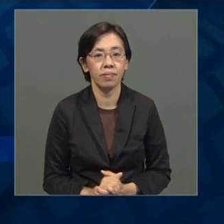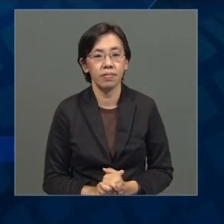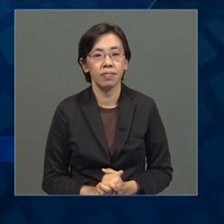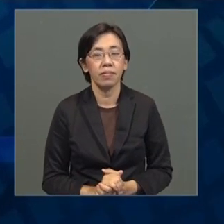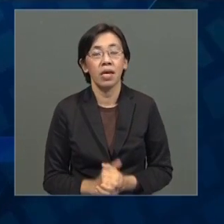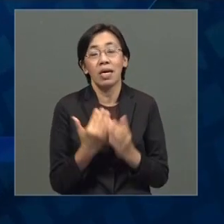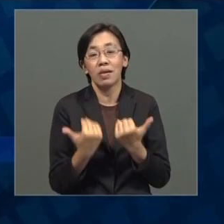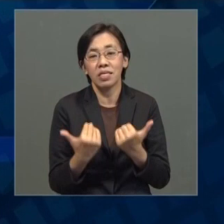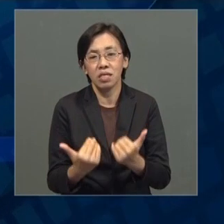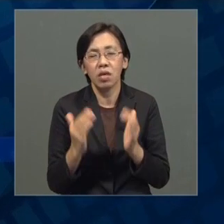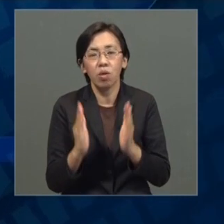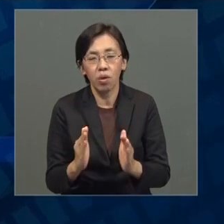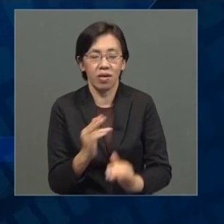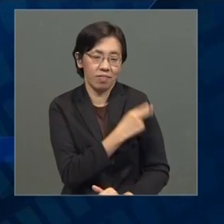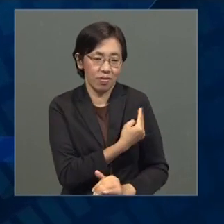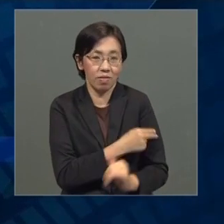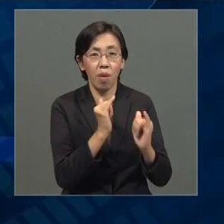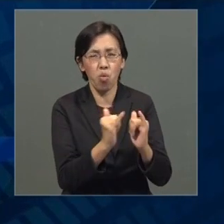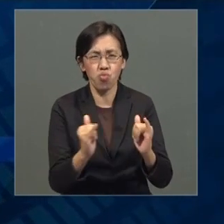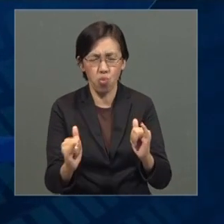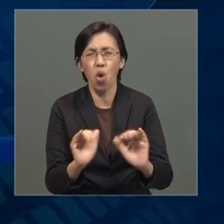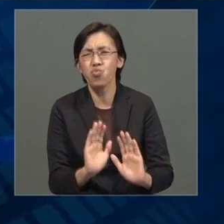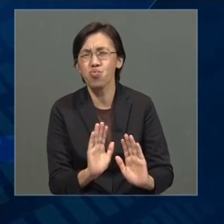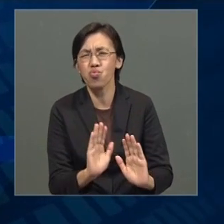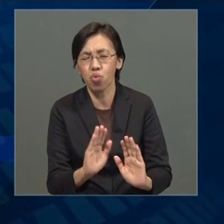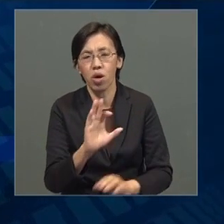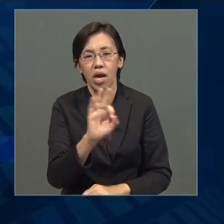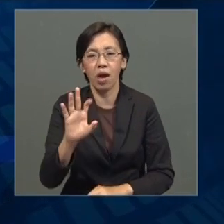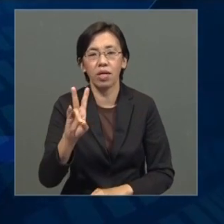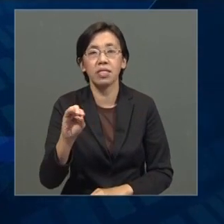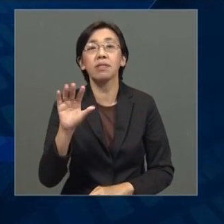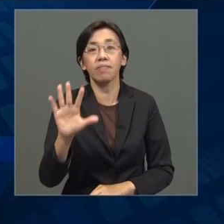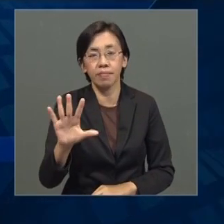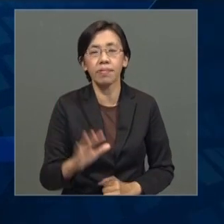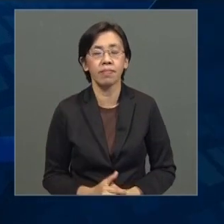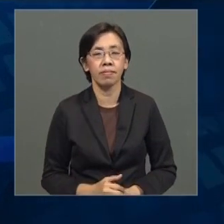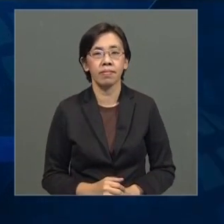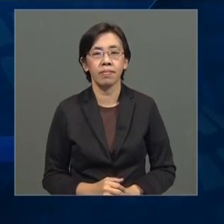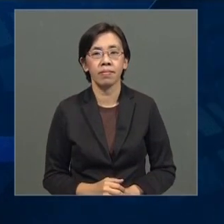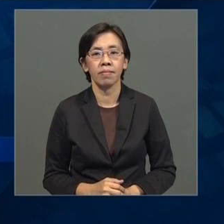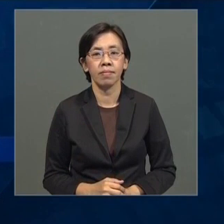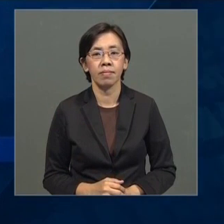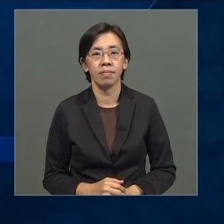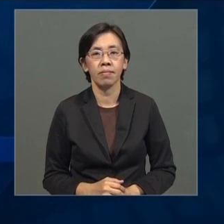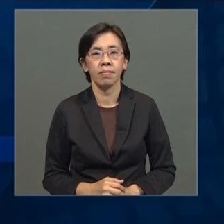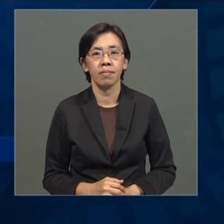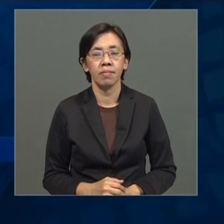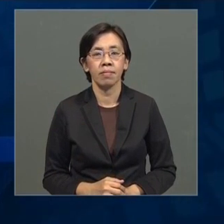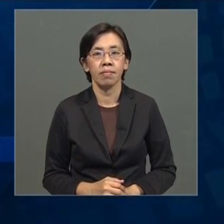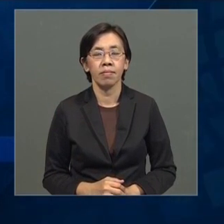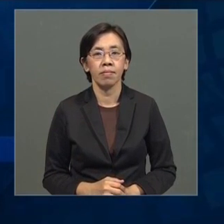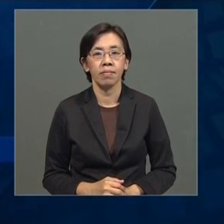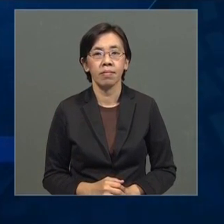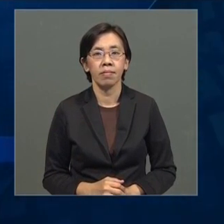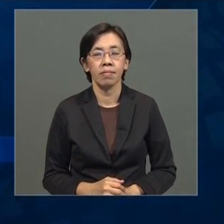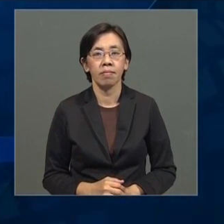ที่มีผู้ที่ยังรักษาตัวอยู่ในระบบนะคะ975รายค่ะ ซึ่งในส่วนของการรายง